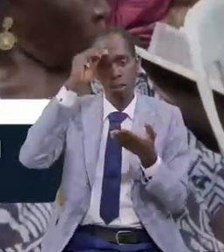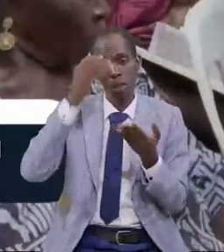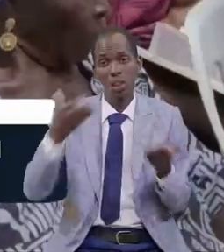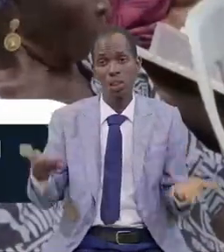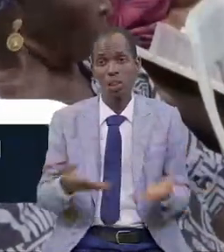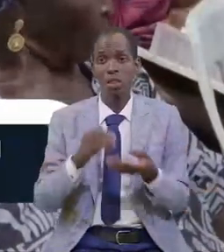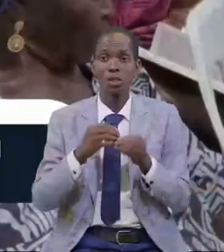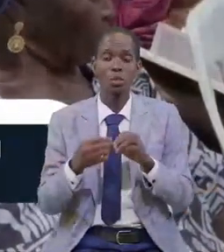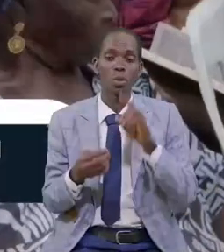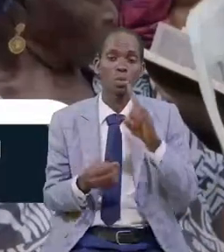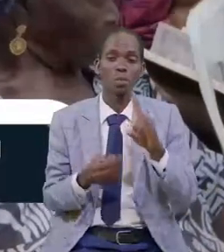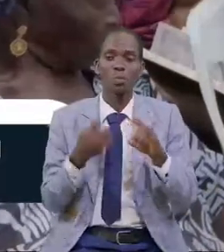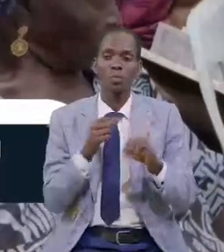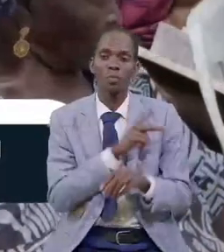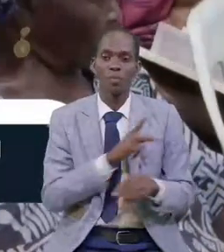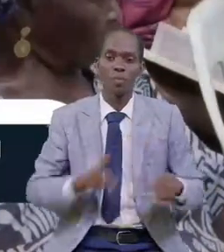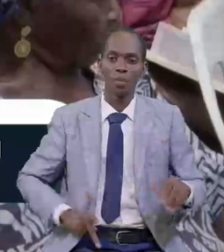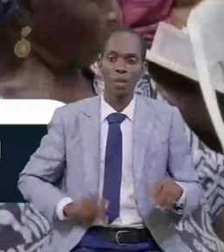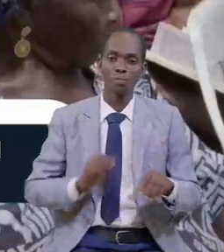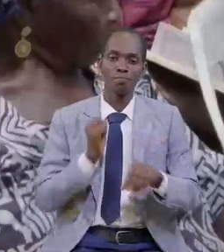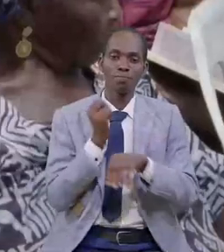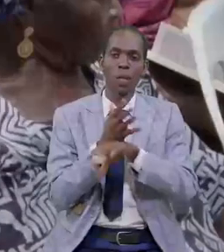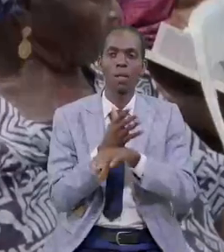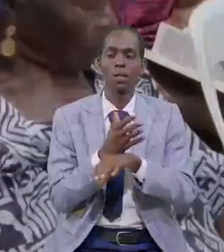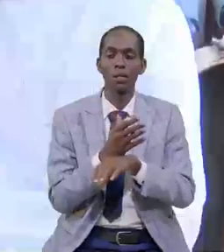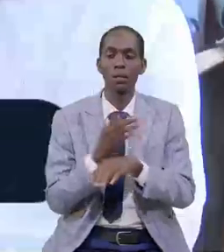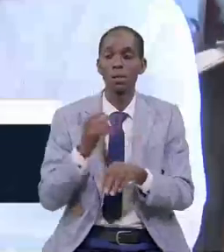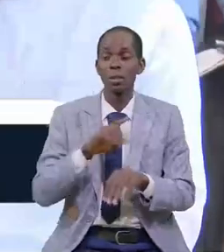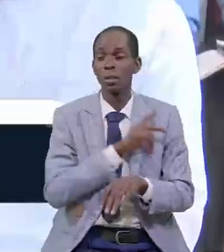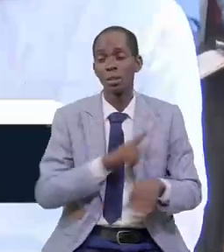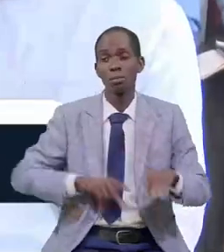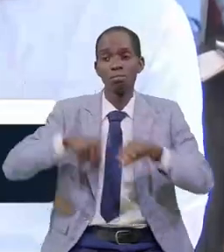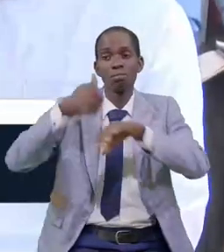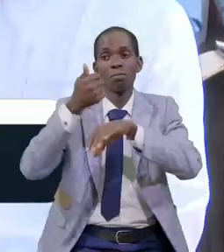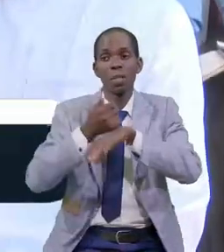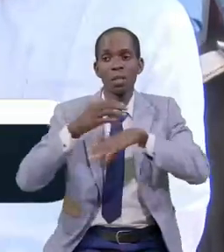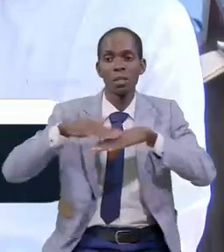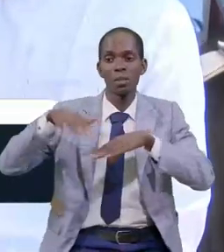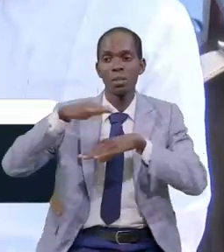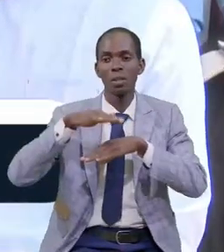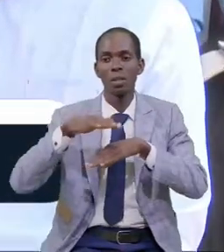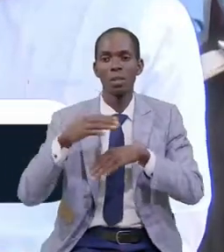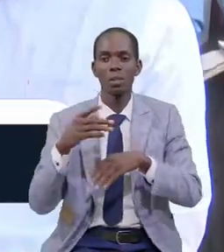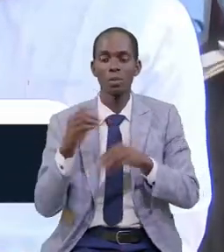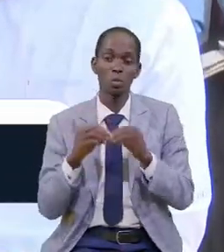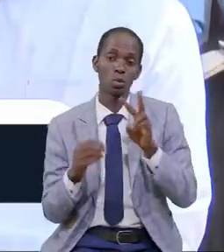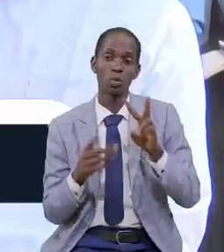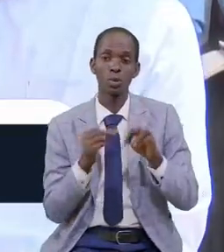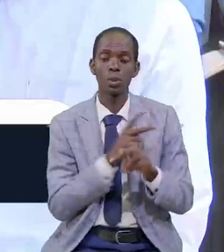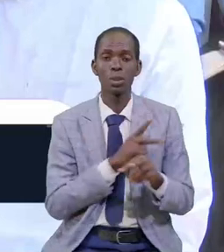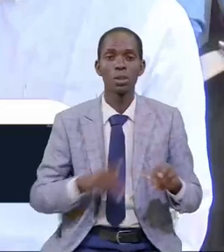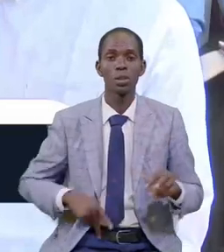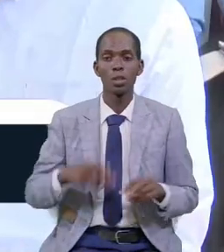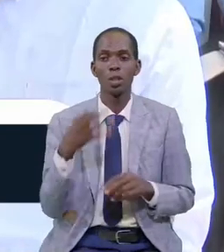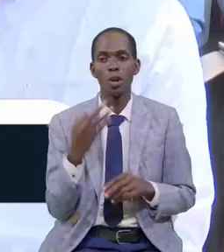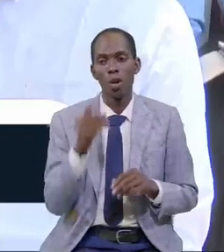établi et assis en tant que souverain de le roi des saints dans